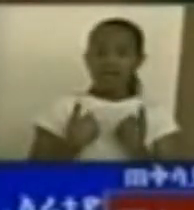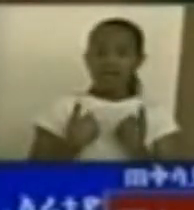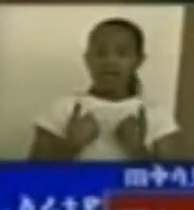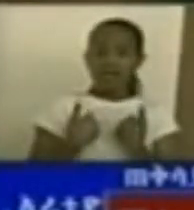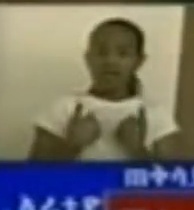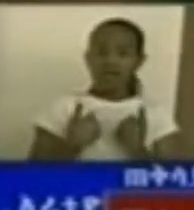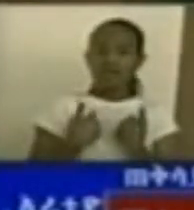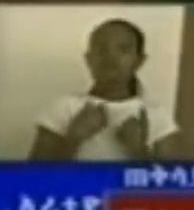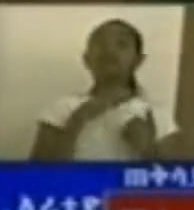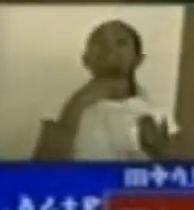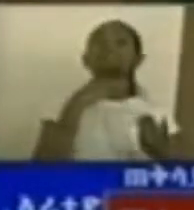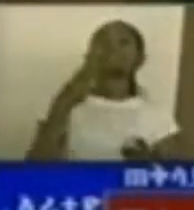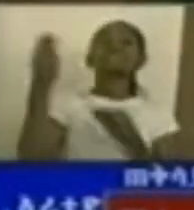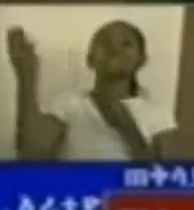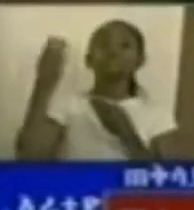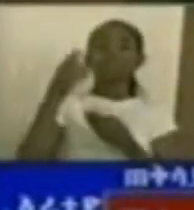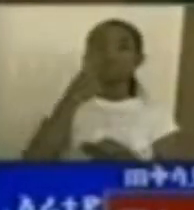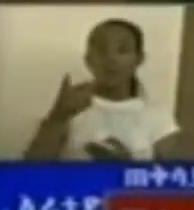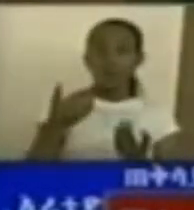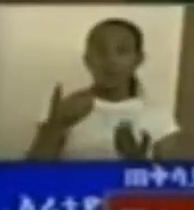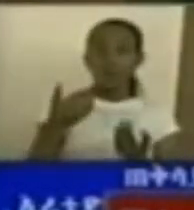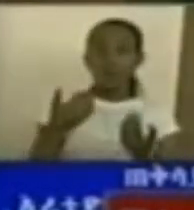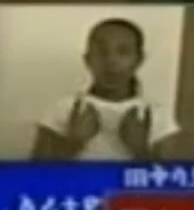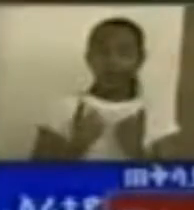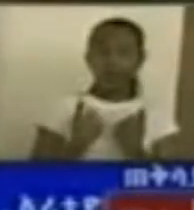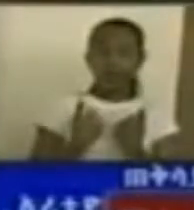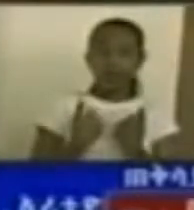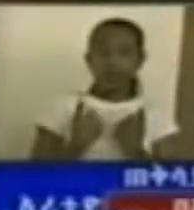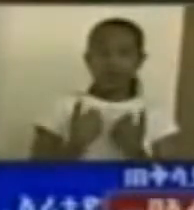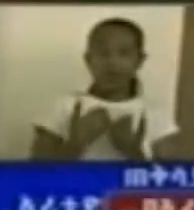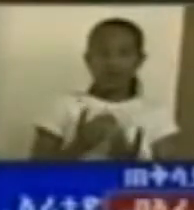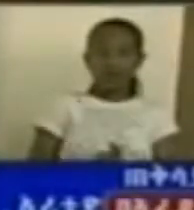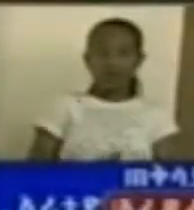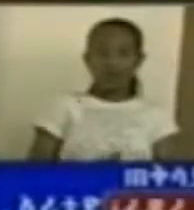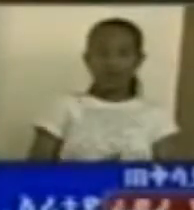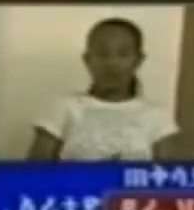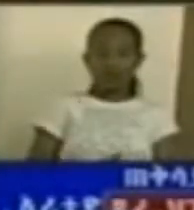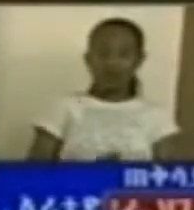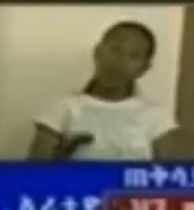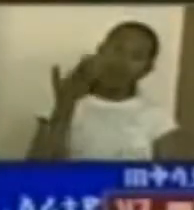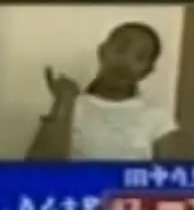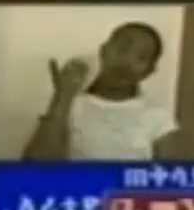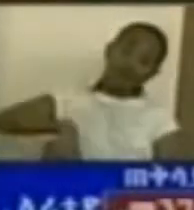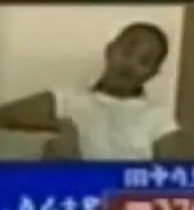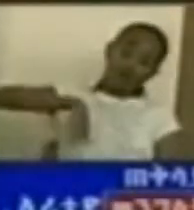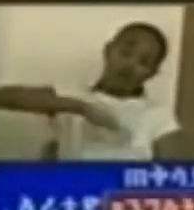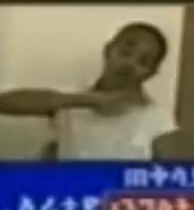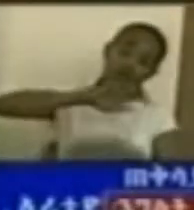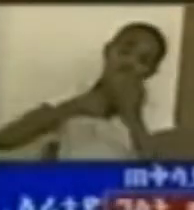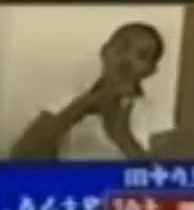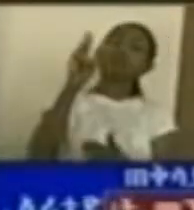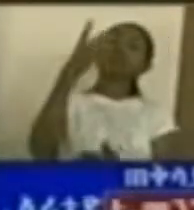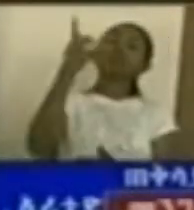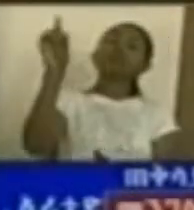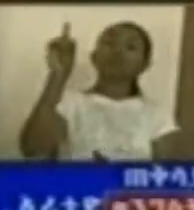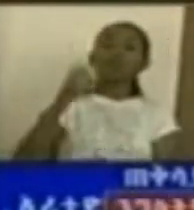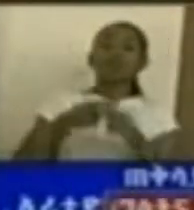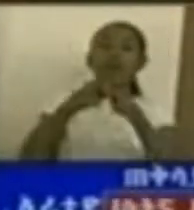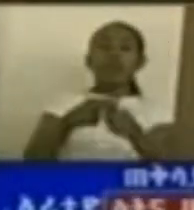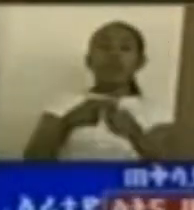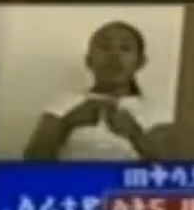ሰለፍ የሚባለውም አሁን ባለፉት 20-30 ዓመታት የመጣ ነው። የተቀረው በሙሉ ሱፊ ነው።